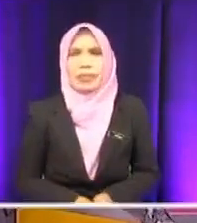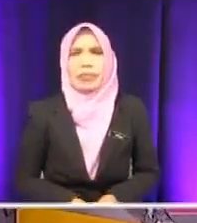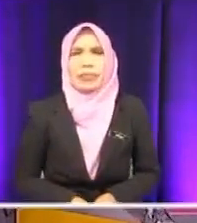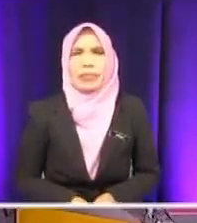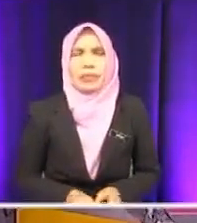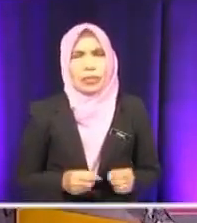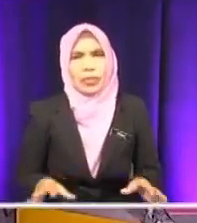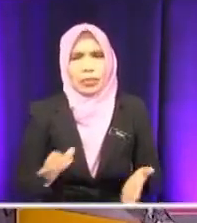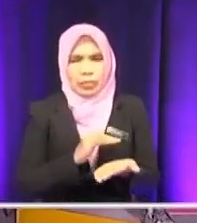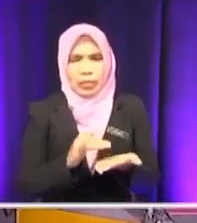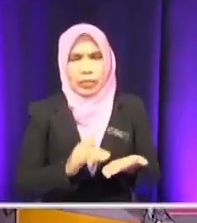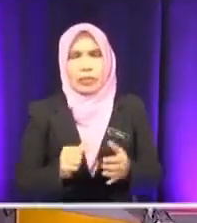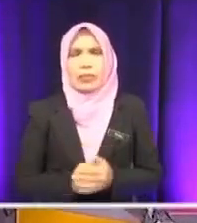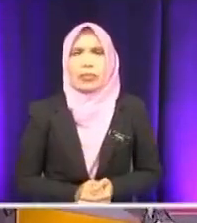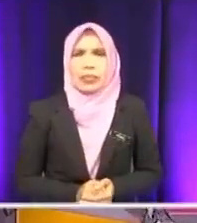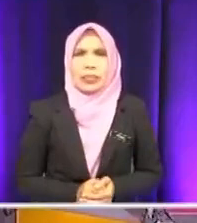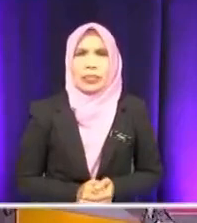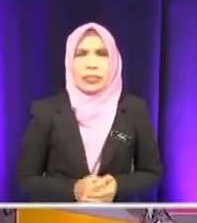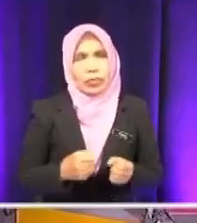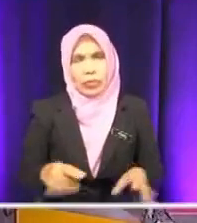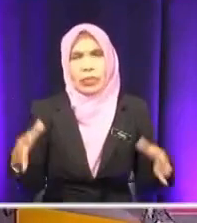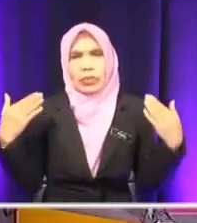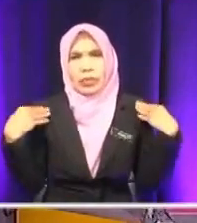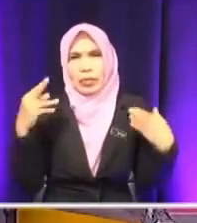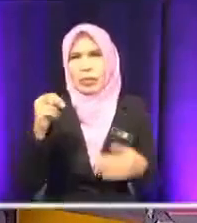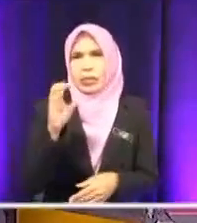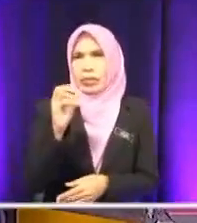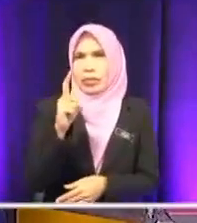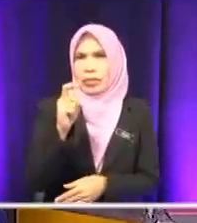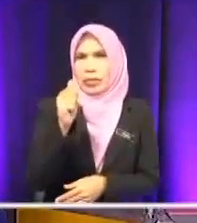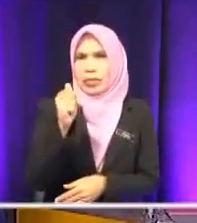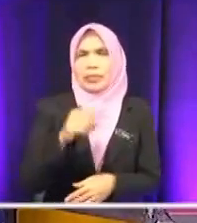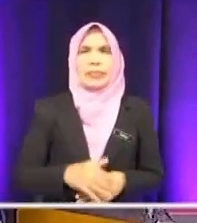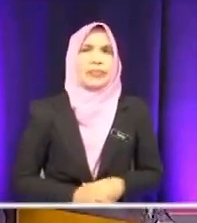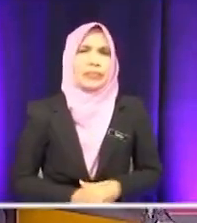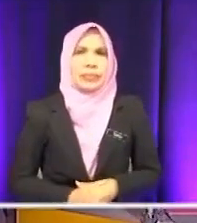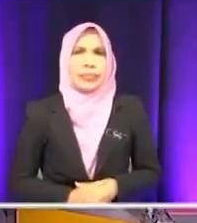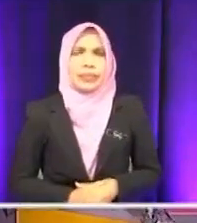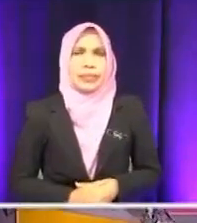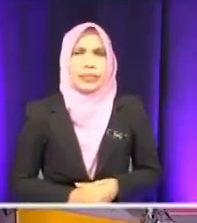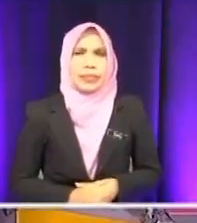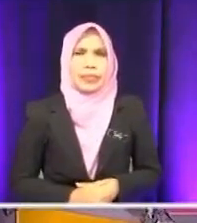daur ulang kaji lah ah ulang kaji dengan dokter nota dan duduklah di tepi Dewa dengan nota ya